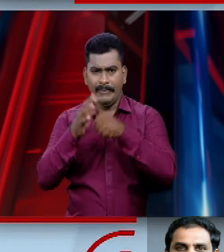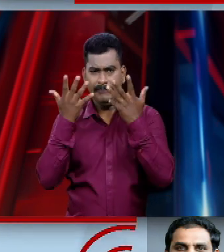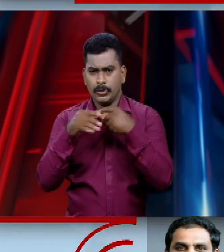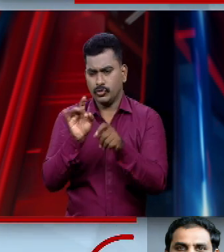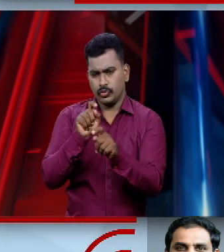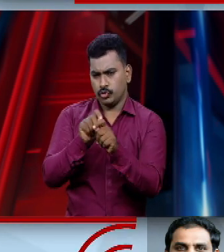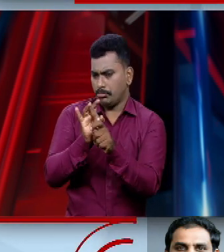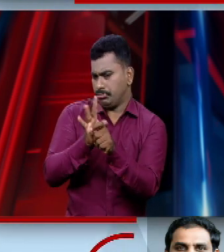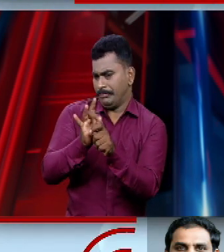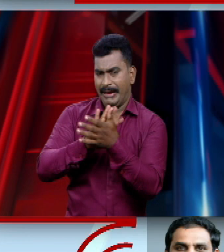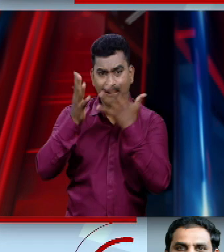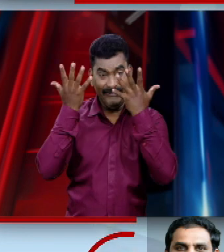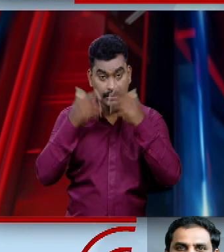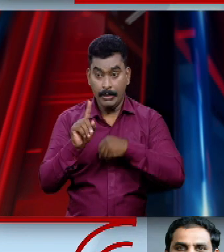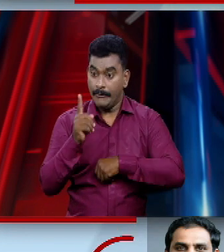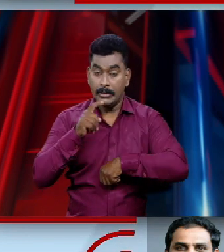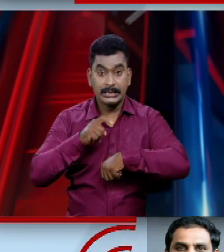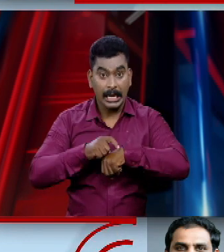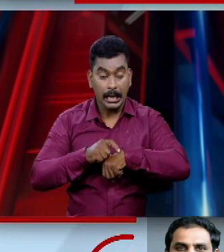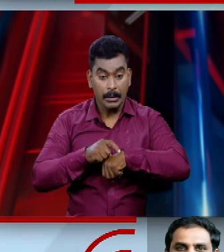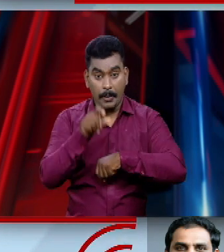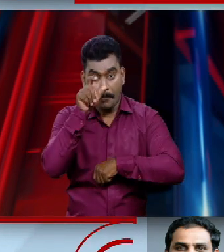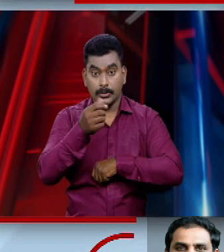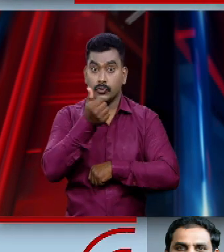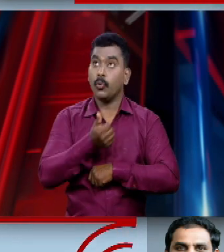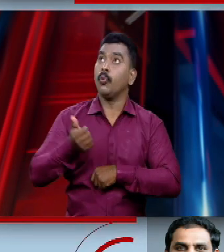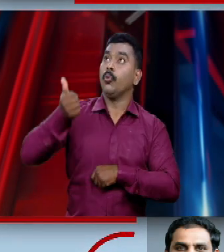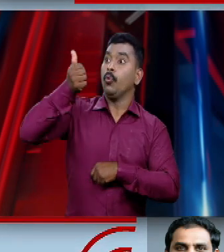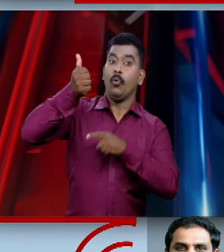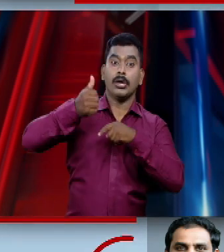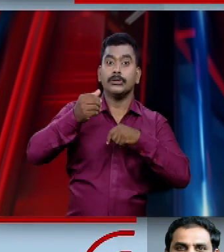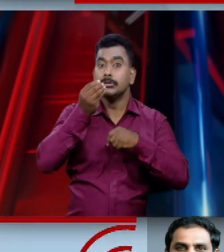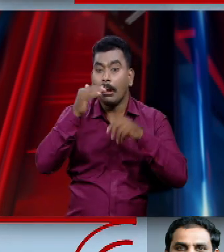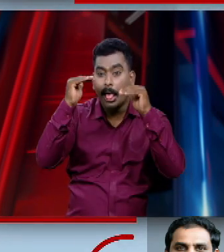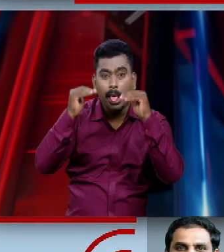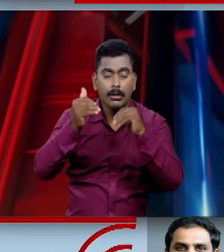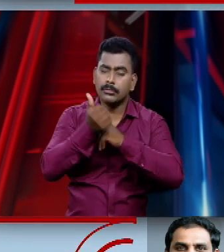ചെയ്തു. അതിനുശേഷം നടക്കുന്ന ഏറ്റവും വലിയൊരു തട്ടിപ്പ്